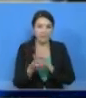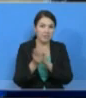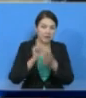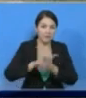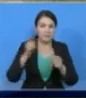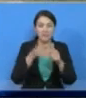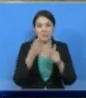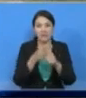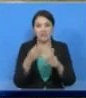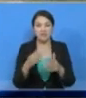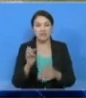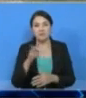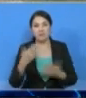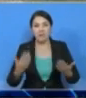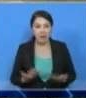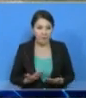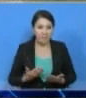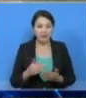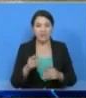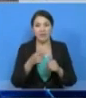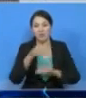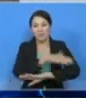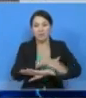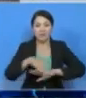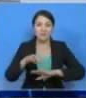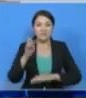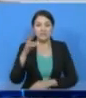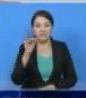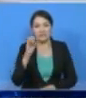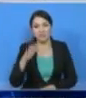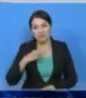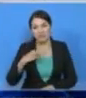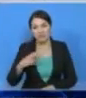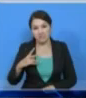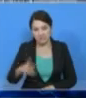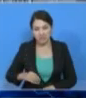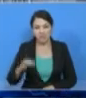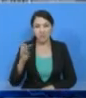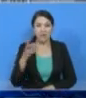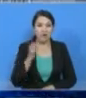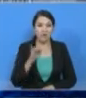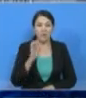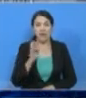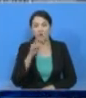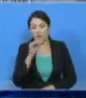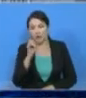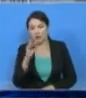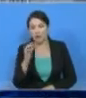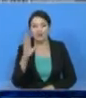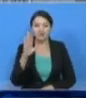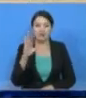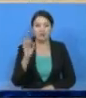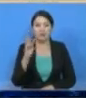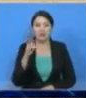өзгертілді. Сондай-ақ Есет Баты тұрғын алабындағы атауы жоқ көшелерге Сәпура Матинқызы, Сәрке Батыр, Шәкен Ниязбеков, Әзілхан Нұршайықов,